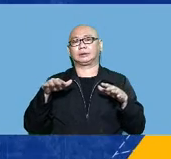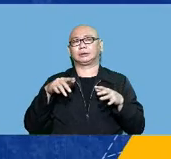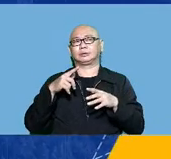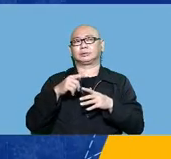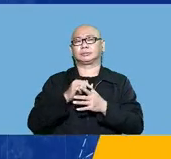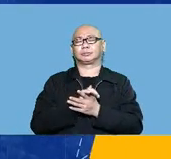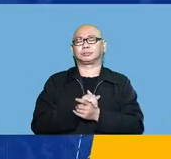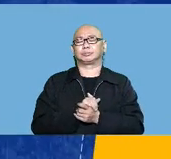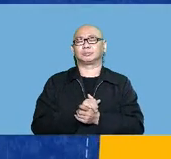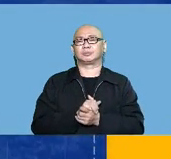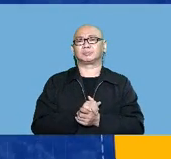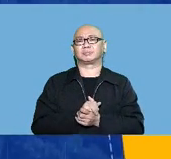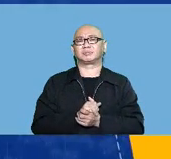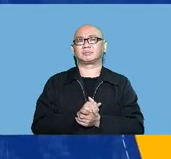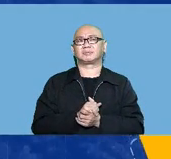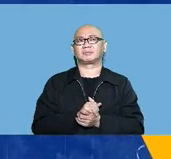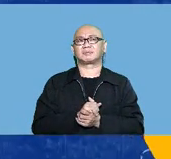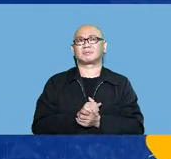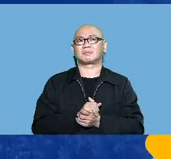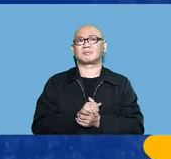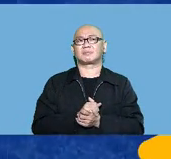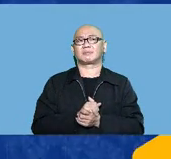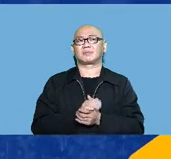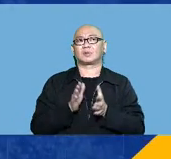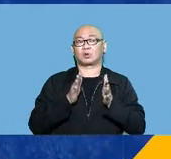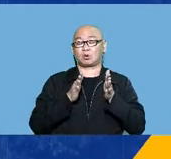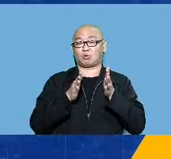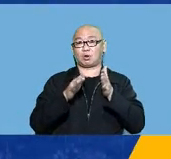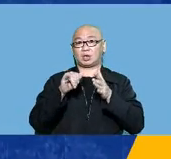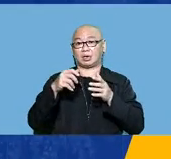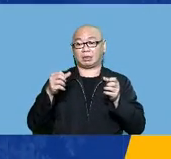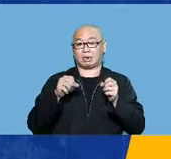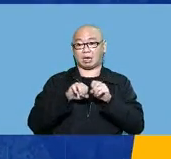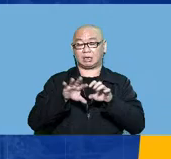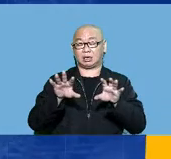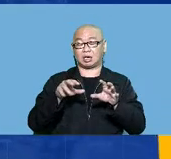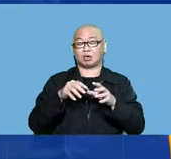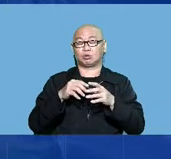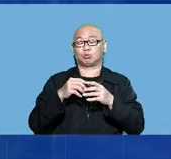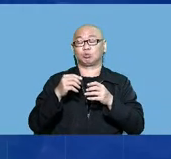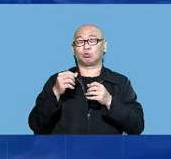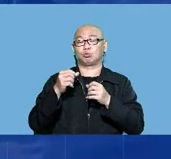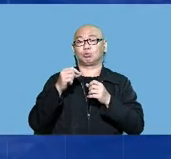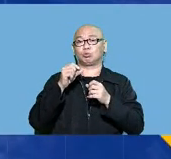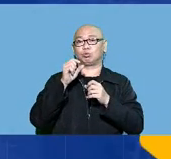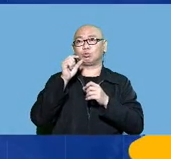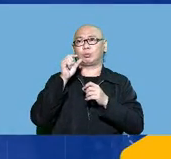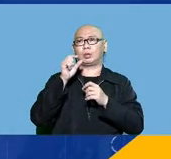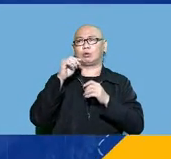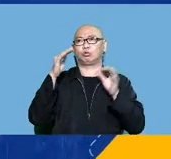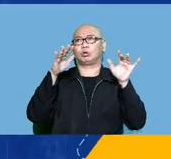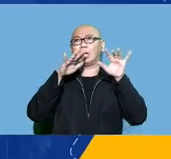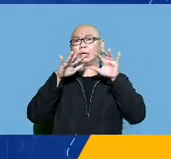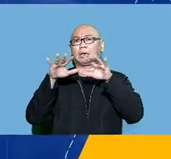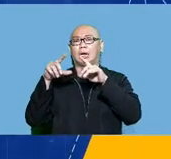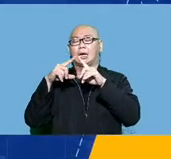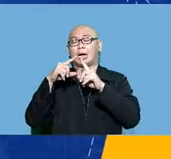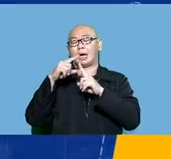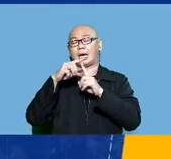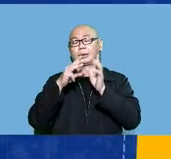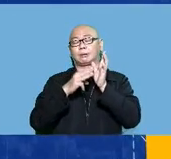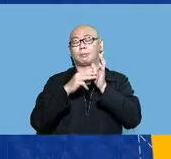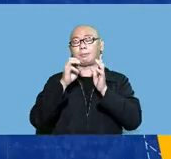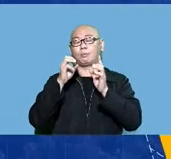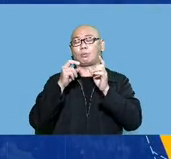dan apa itu terowongan yang mengalirkan udara atmosfer yang kemudian diisap oleh